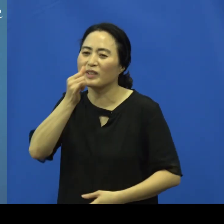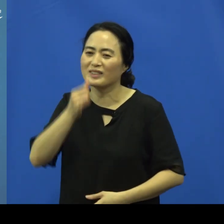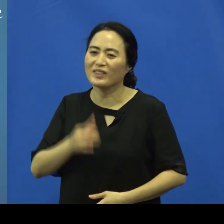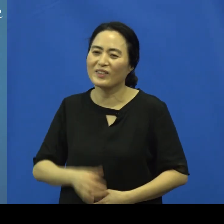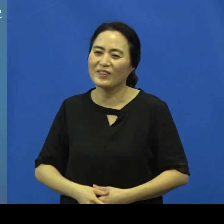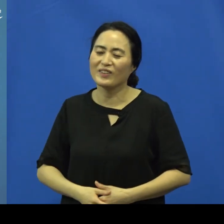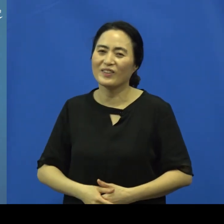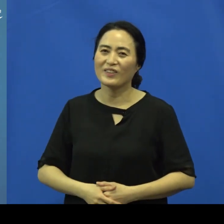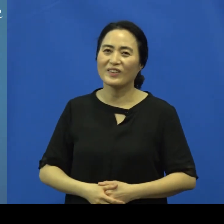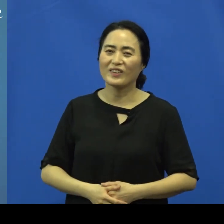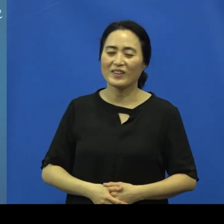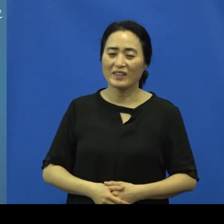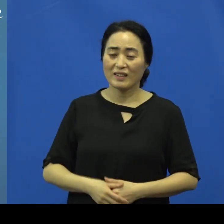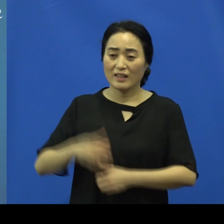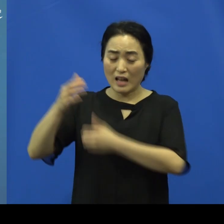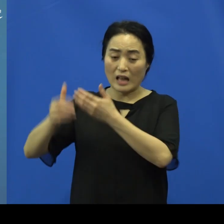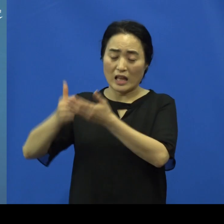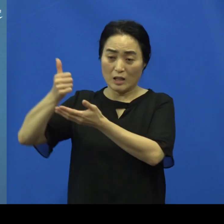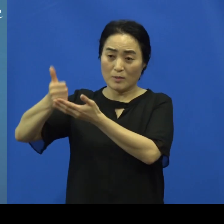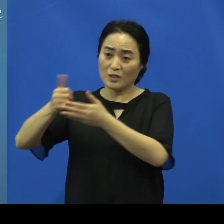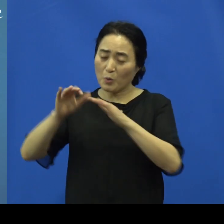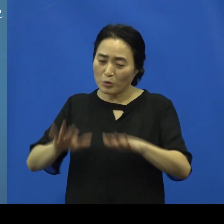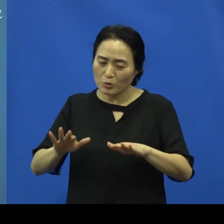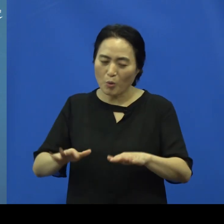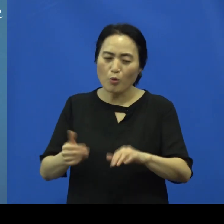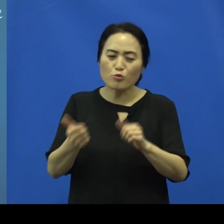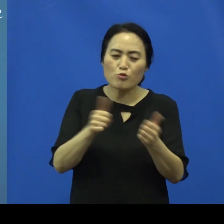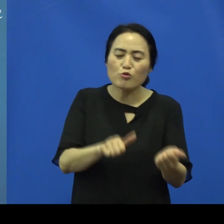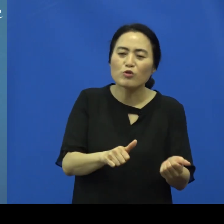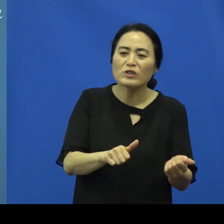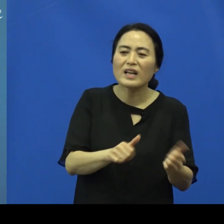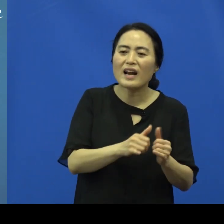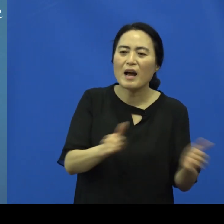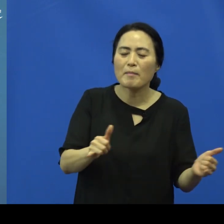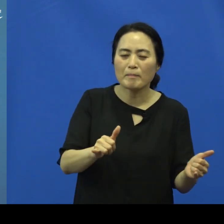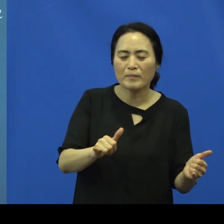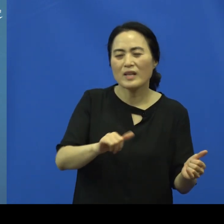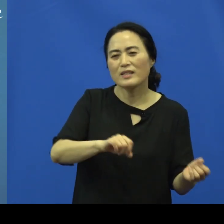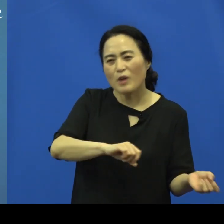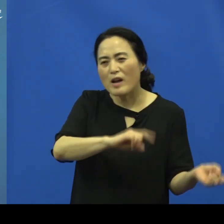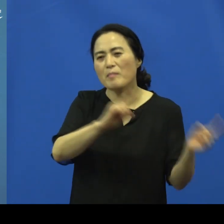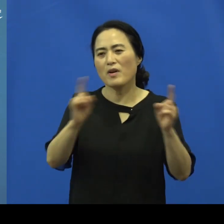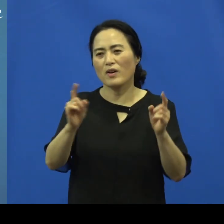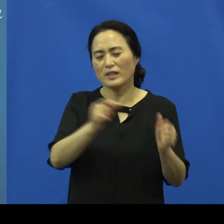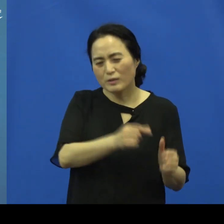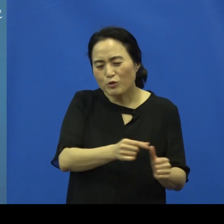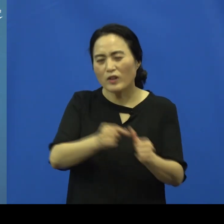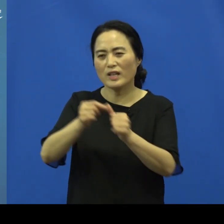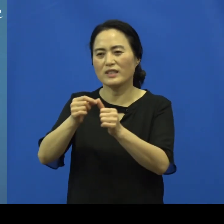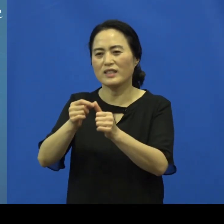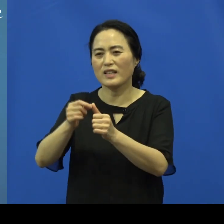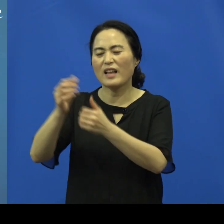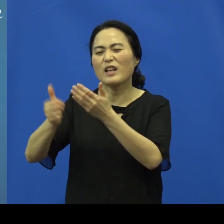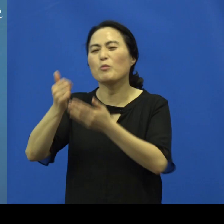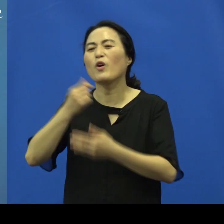여러분, 오늘 또 하나님은 죽은 생명을 살리기를 원하십니다. 그 일에 우리를 부르시고 우리를 사용하기를 원하십니다. 단순한 사역이